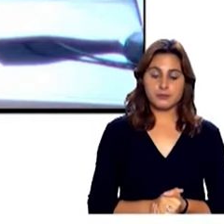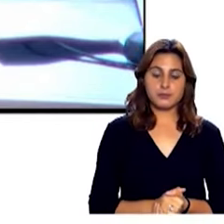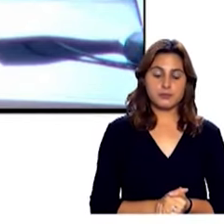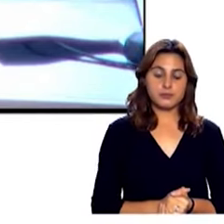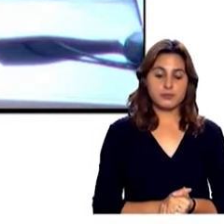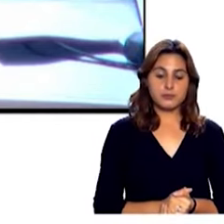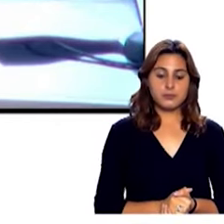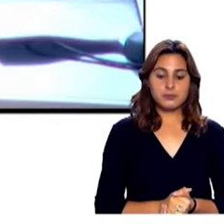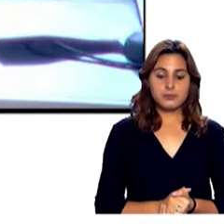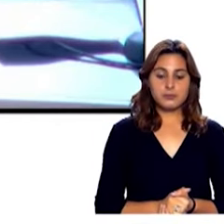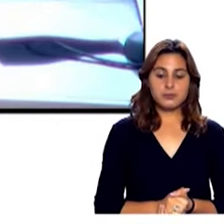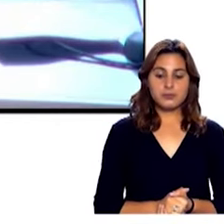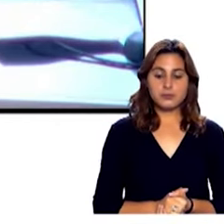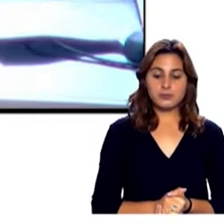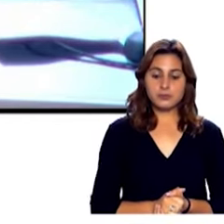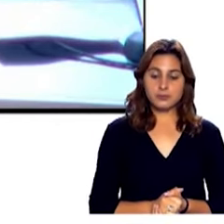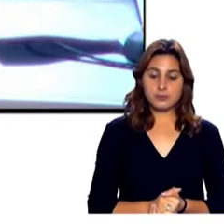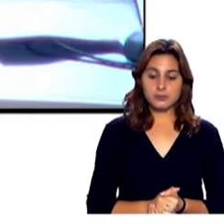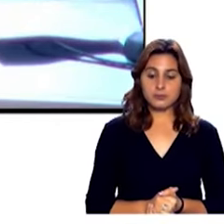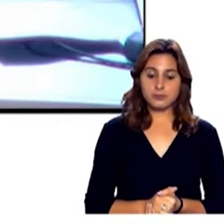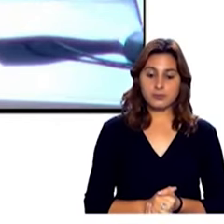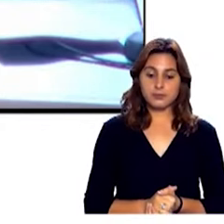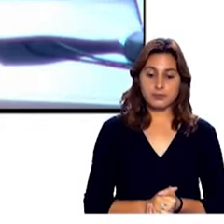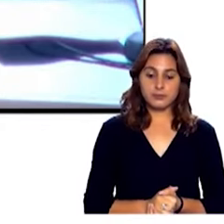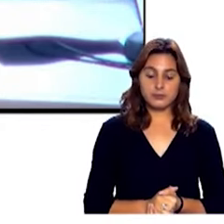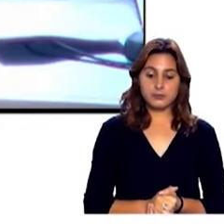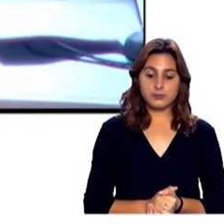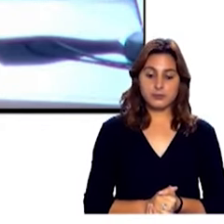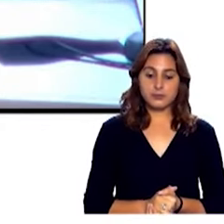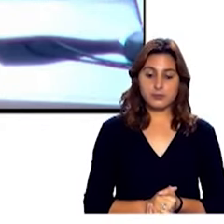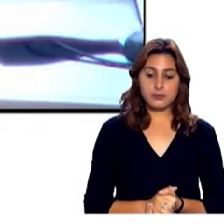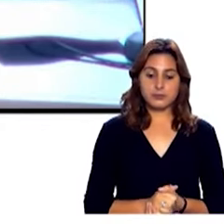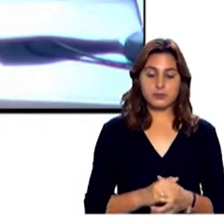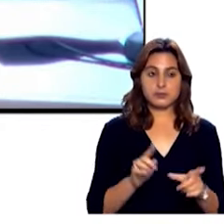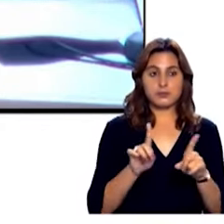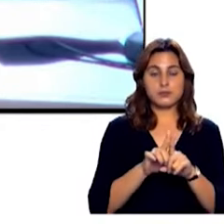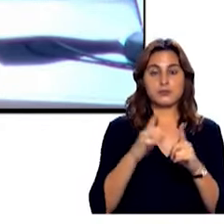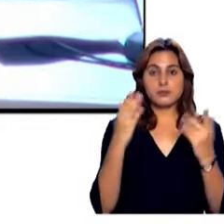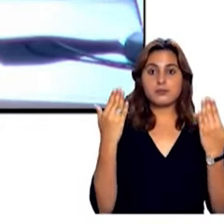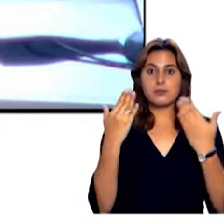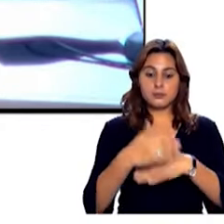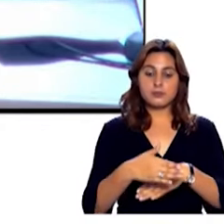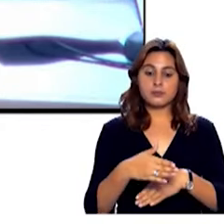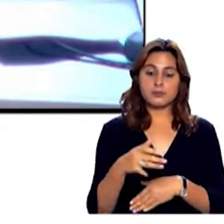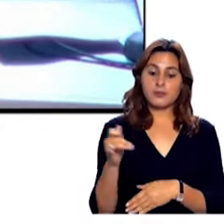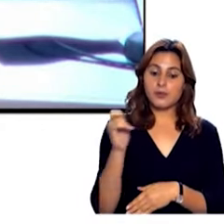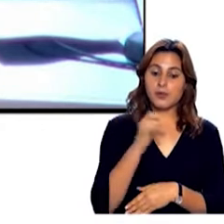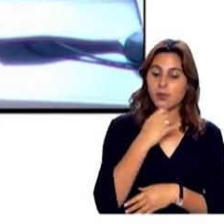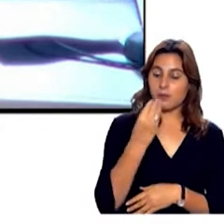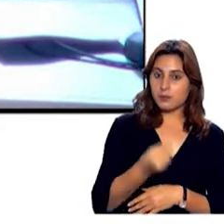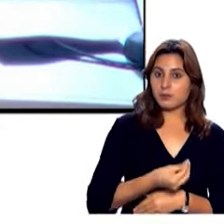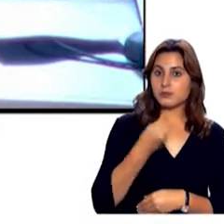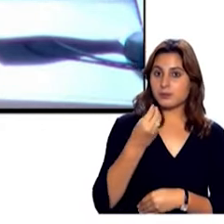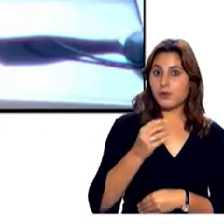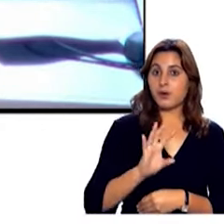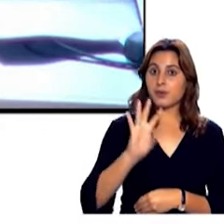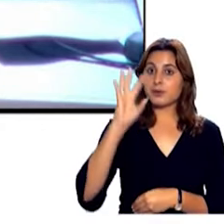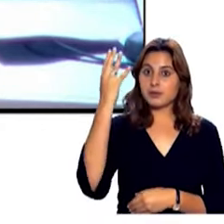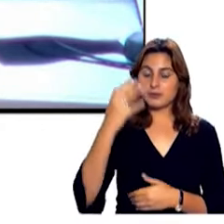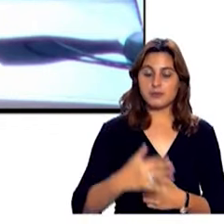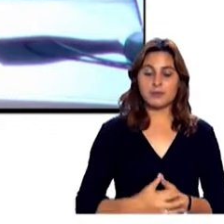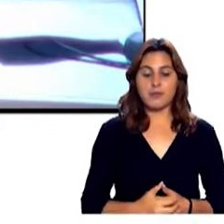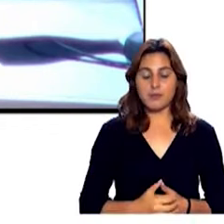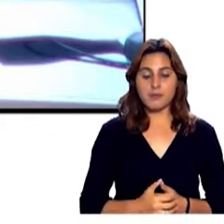Peu d'avis en italie mais on verra Quel Sera le syst procédure Pour Avis donc TRS intéressante mais assez